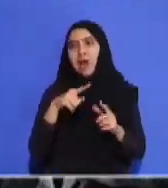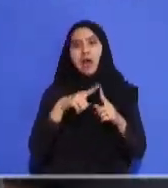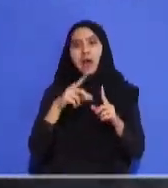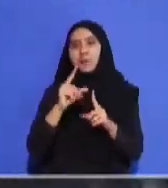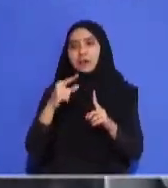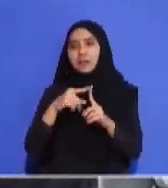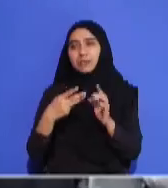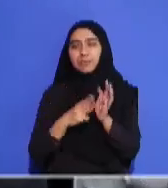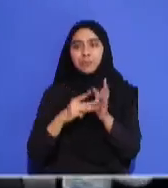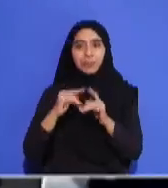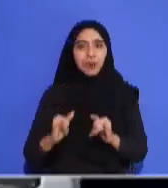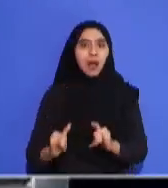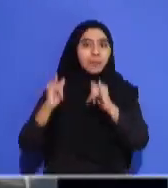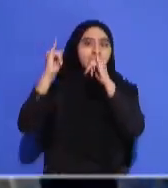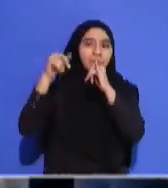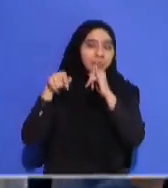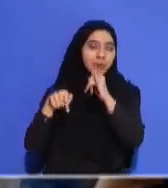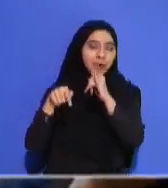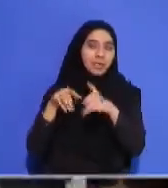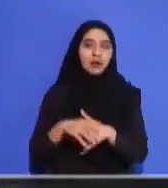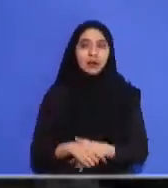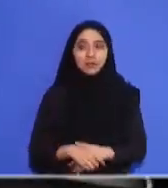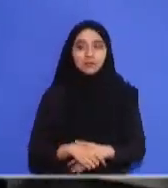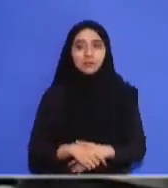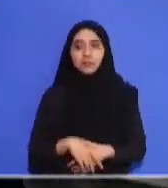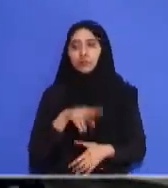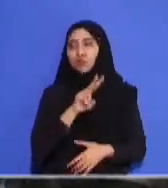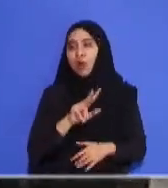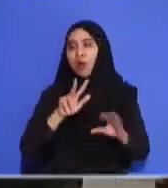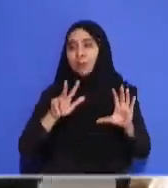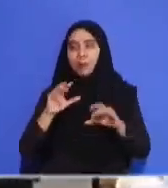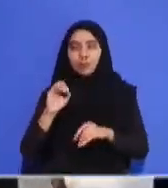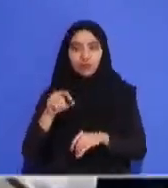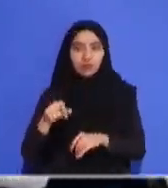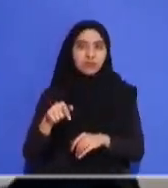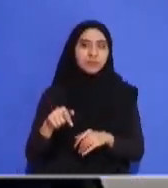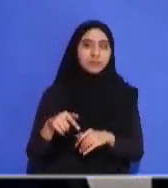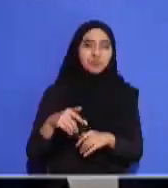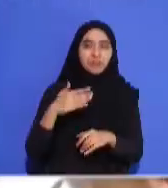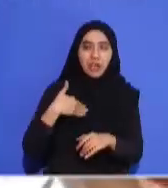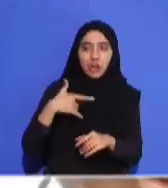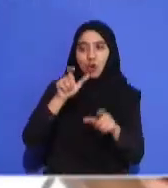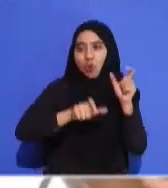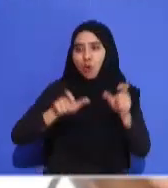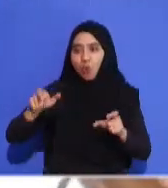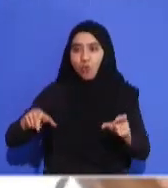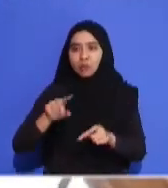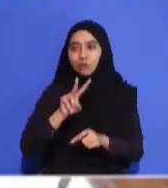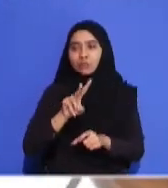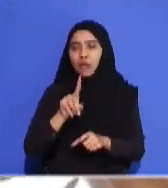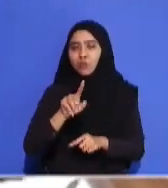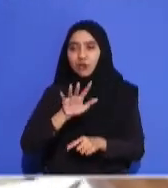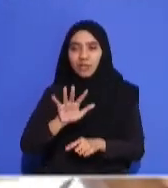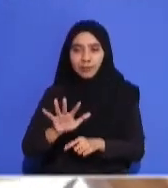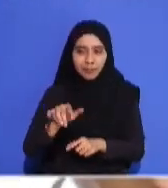perorangan dan 215 unit lainnya dimiliki oleh bank MNC sebagai pemenang lelang belum ada